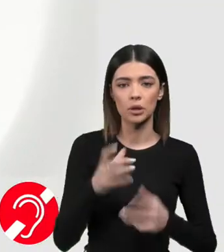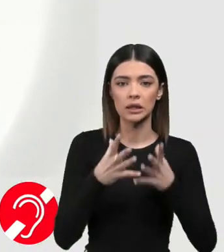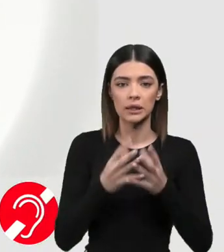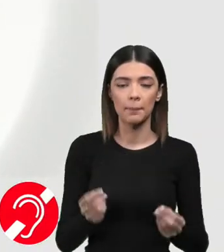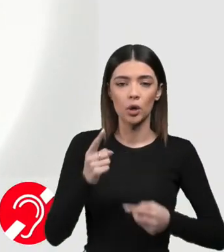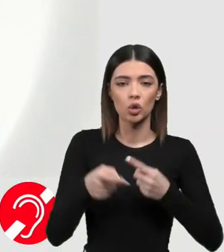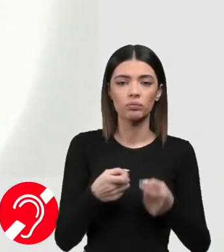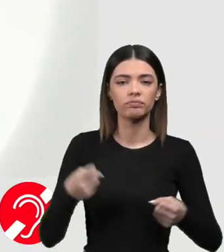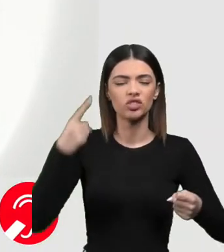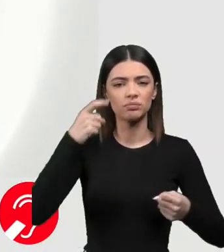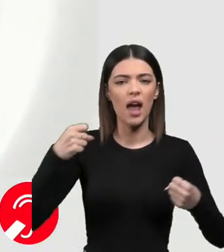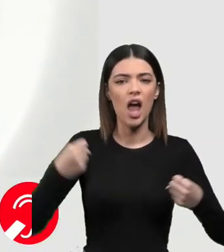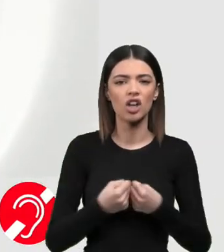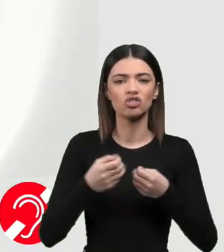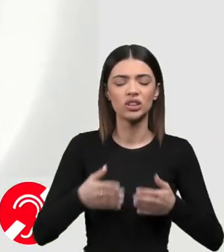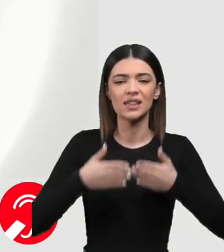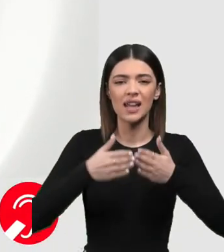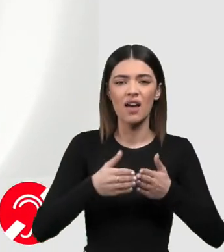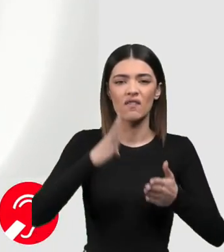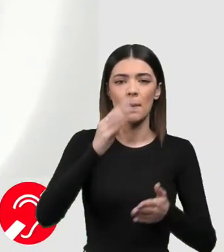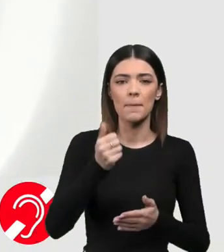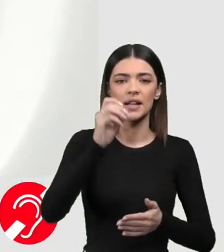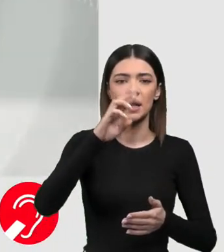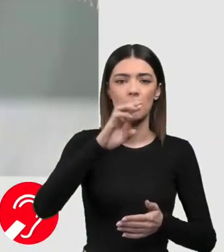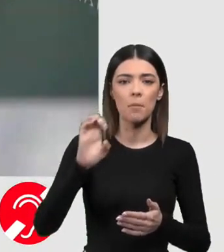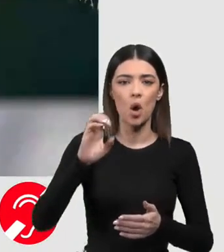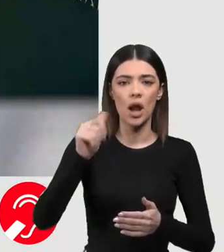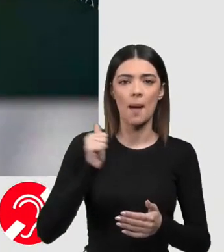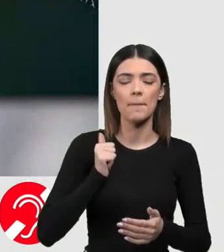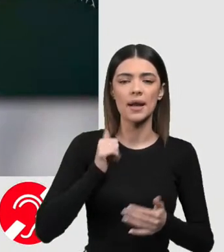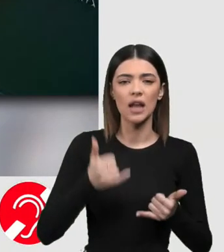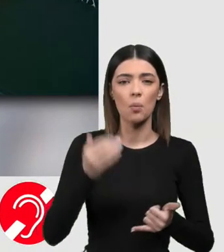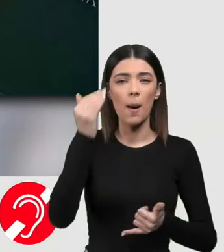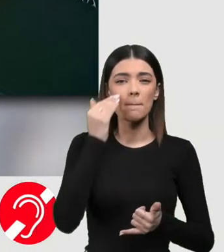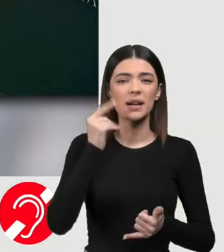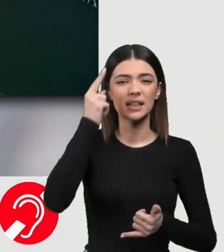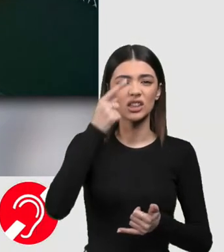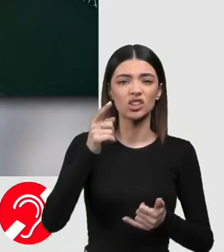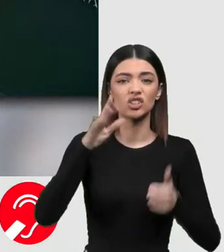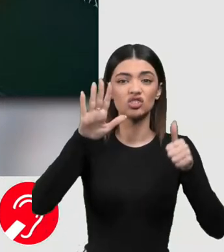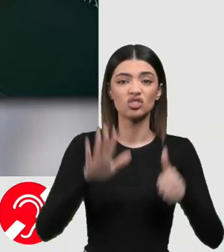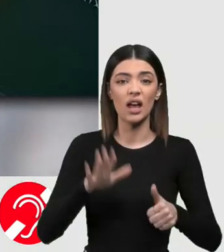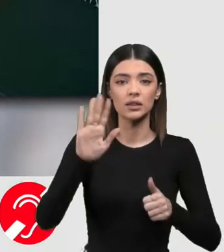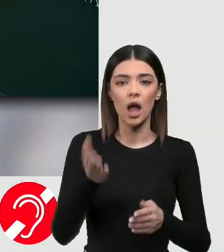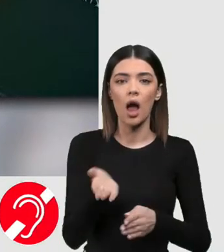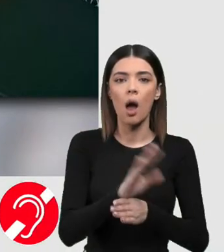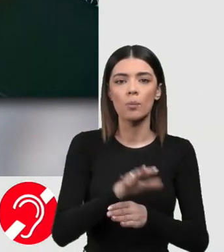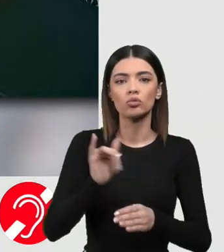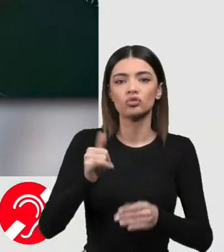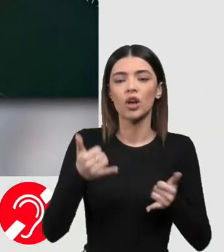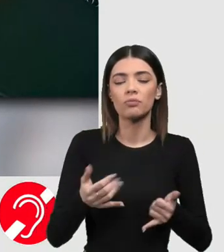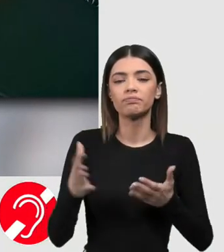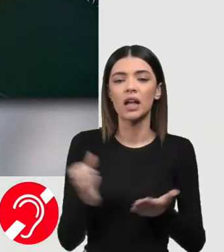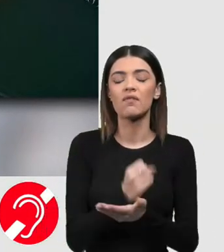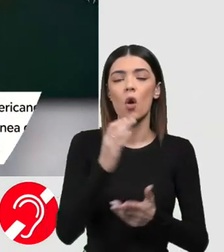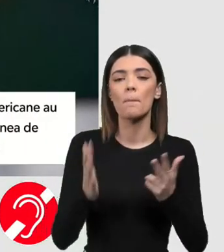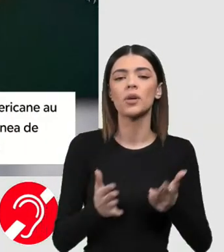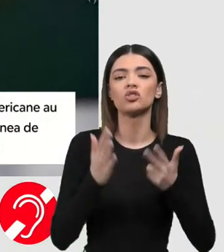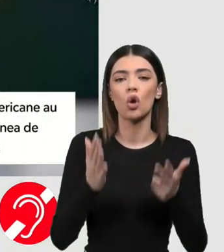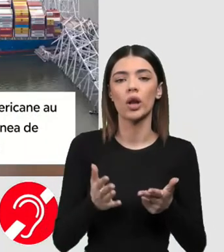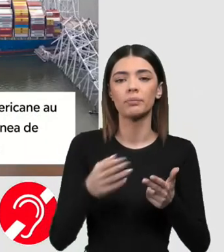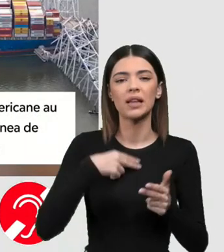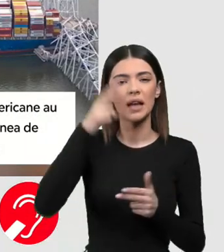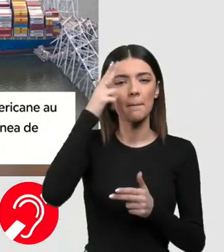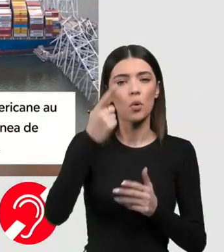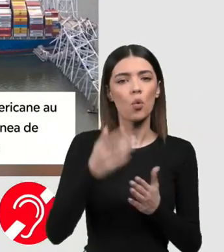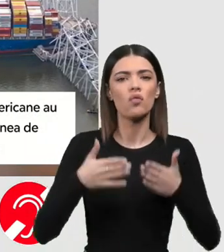6 oameni sunt dispăruți în urma accidentului naval de la Baltimore. Autoritățile americane presupun că cei 6 au murit și au întrerupt operațiunea de salvare după 18